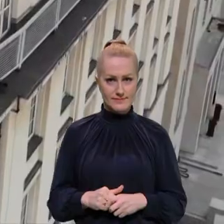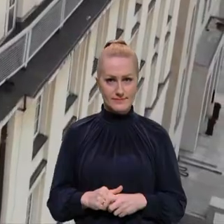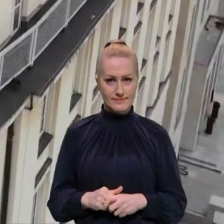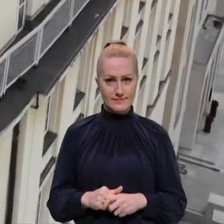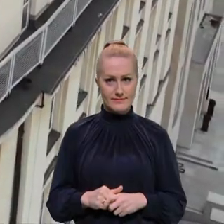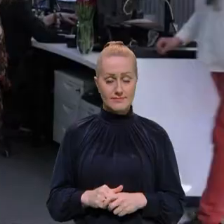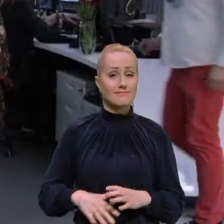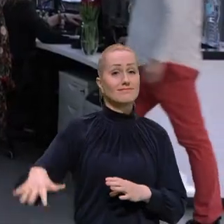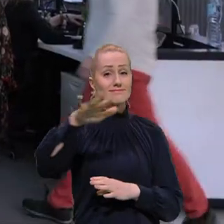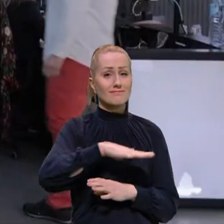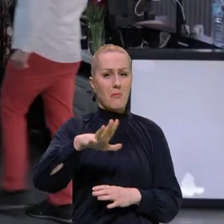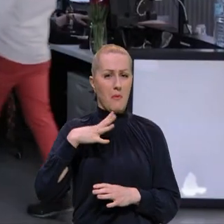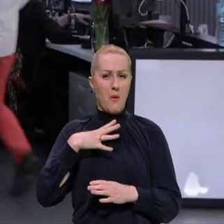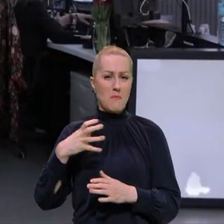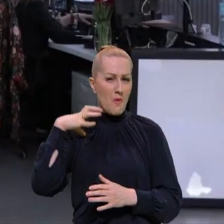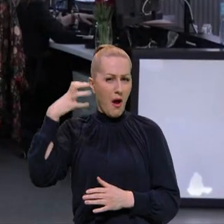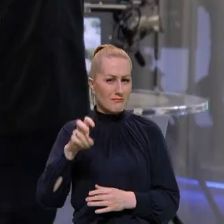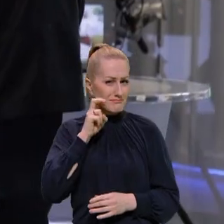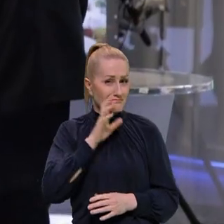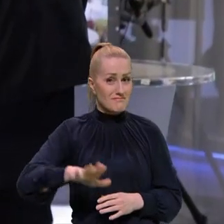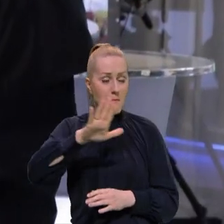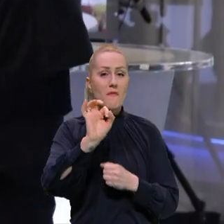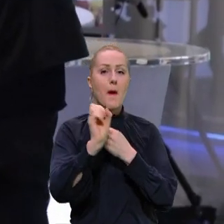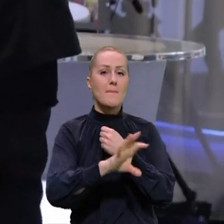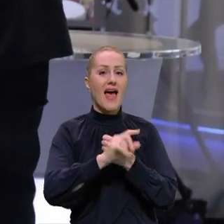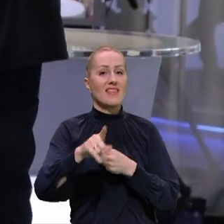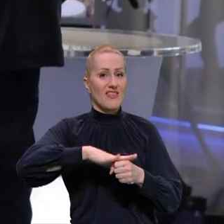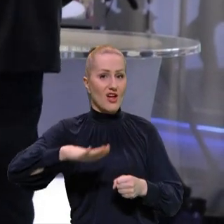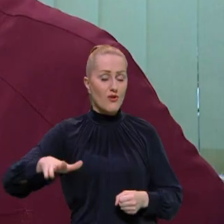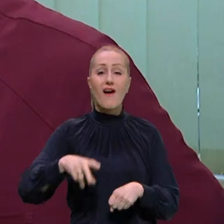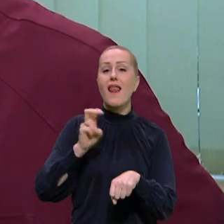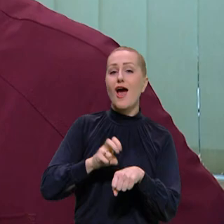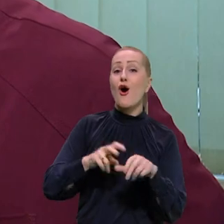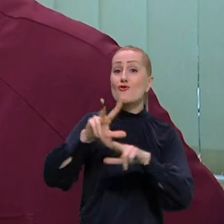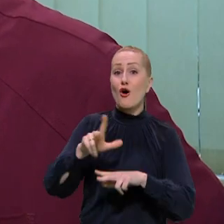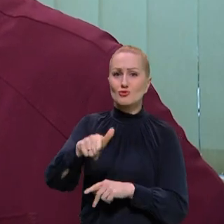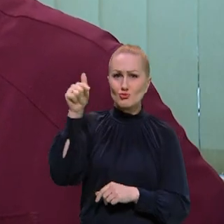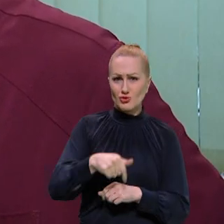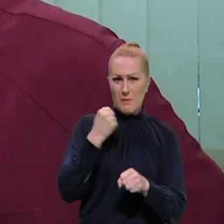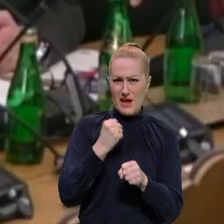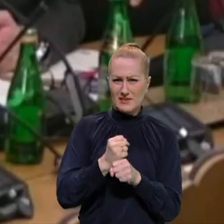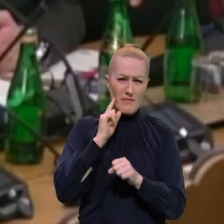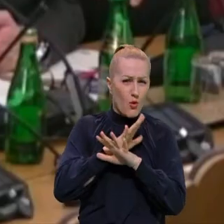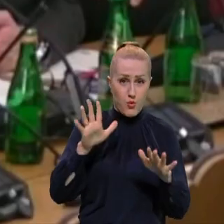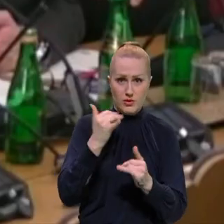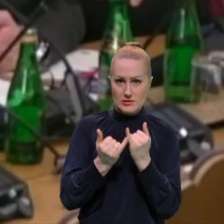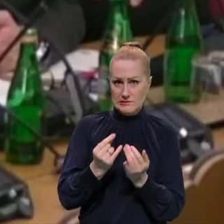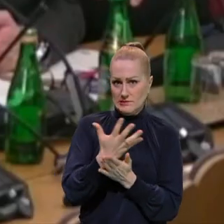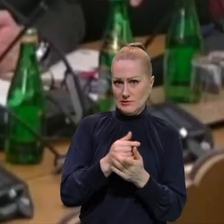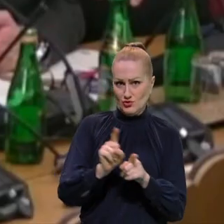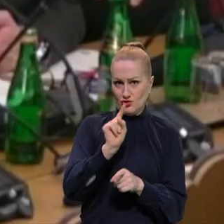Bizancjum w mediach narodowych. Lekarz rodzinny musiałby pracować na kilkudziesięciu etatach. Dorobek